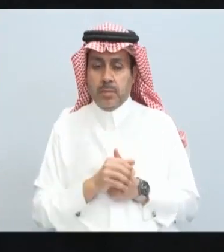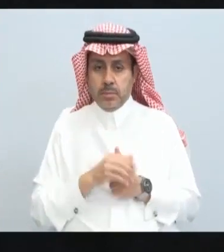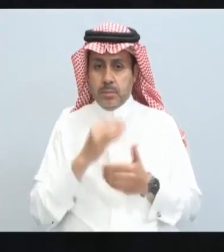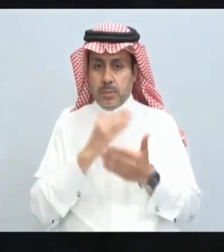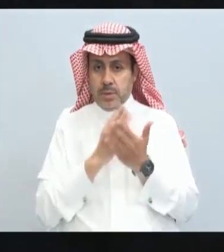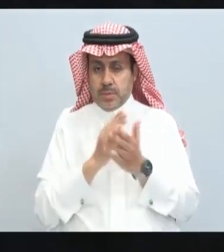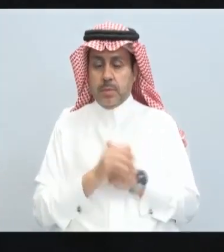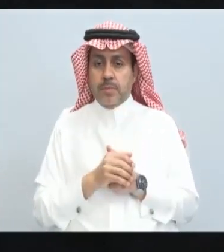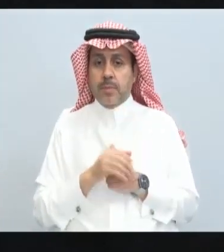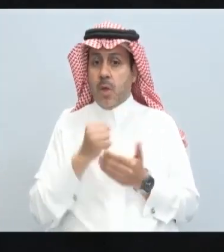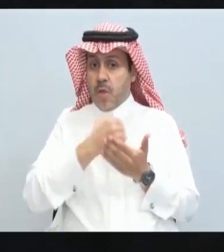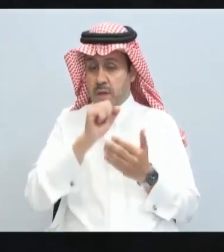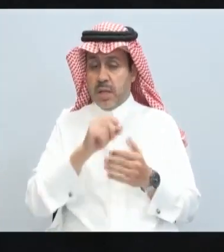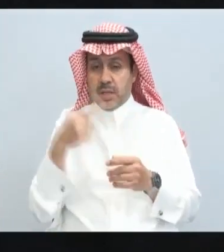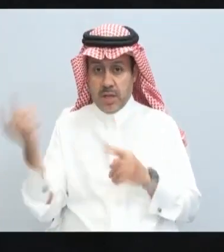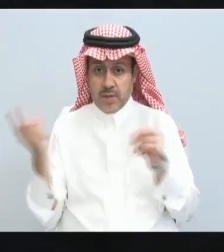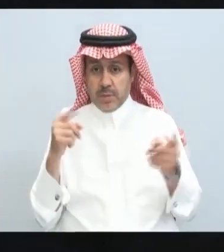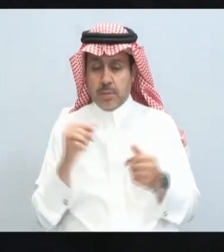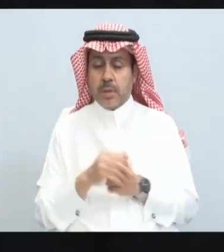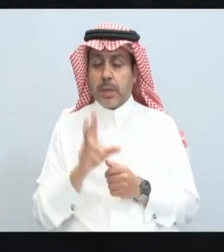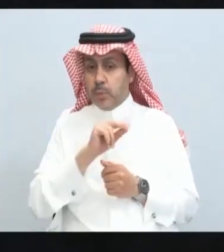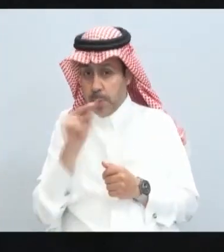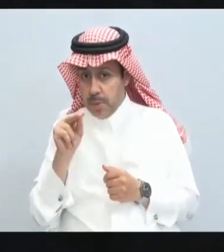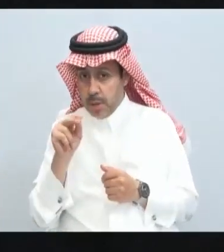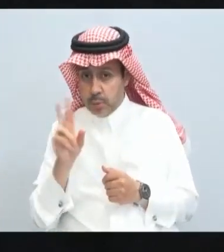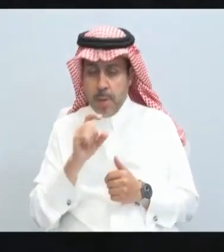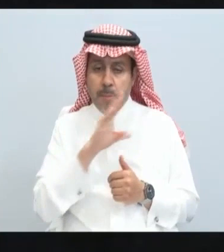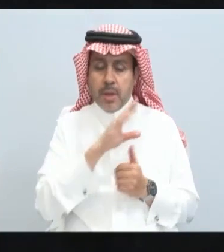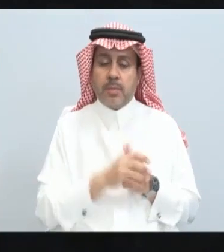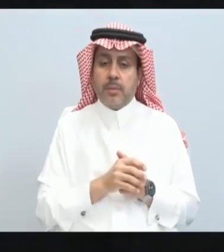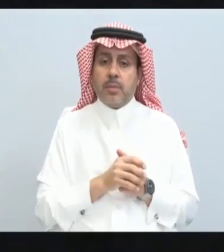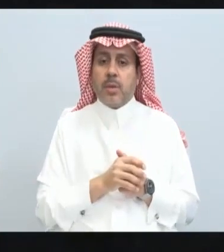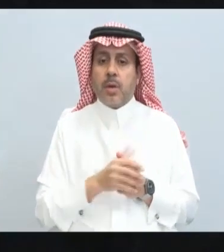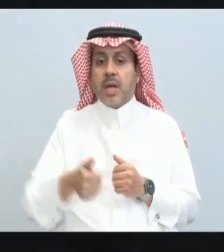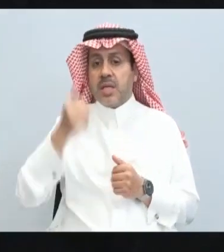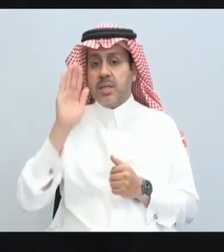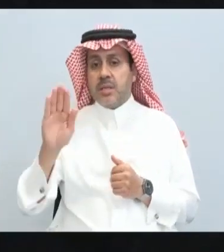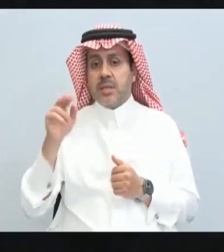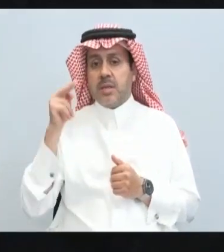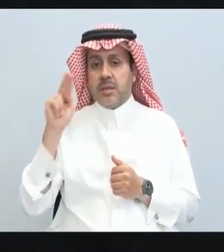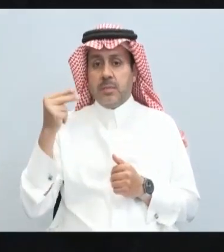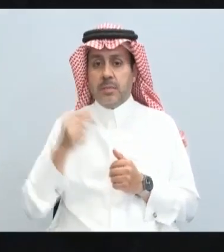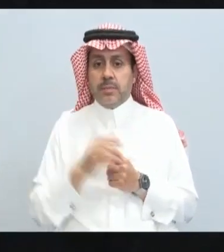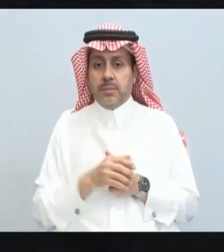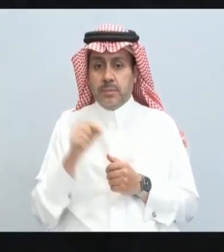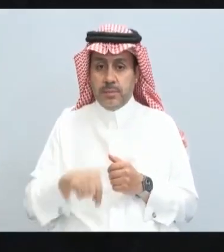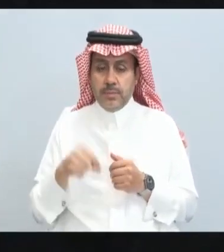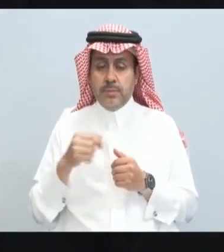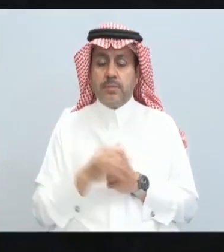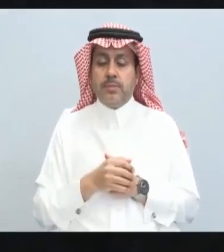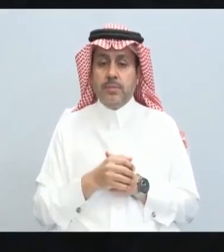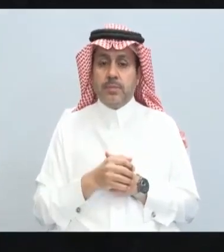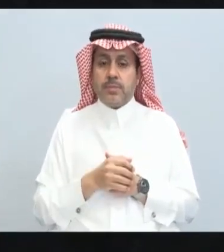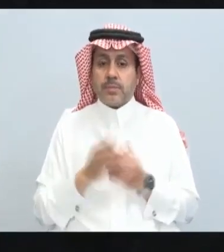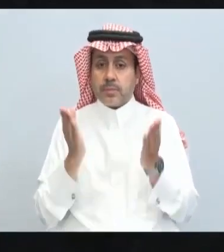علم البيان قلنا اذا حذف طرف من طرفي التشبيه ما مشبع او مشبه به هو الاستعاره الذي سناخذه باذن الله في هذا الدرس ونتحدث فيه